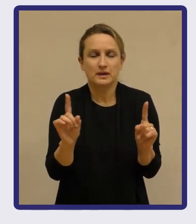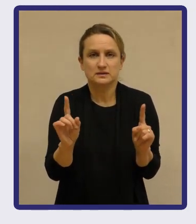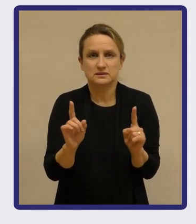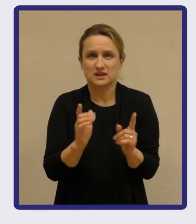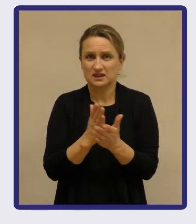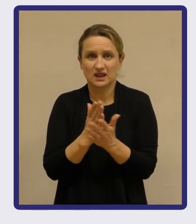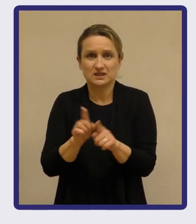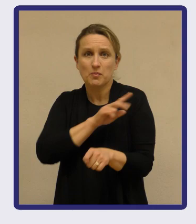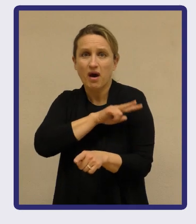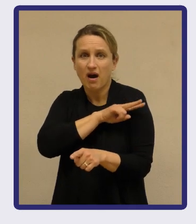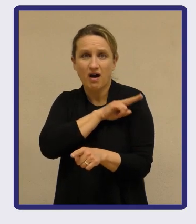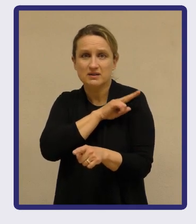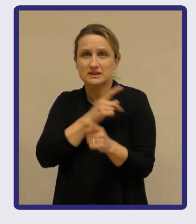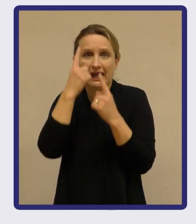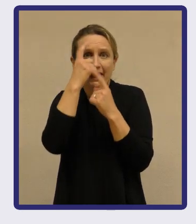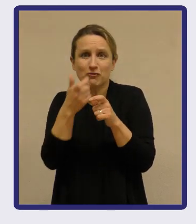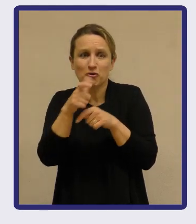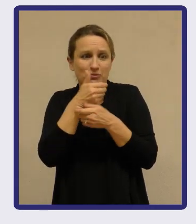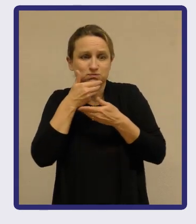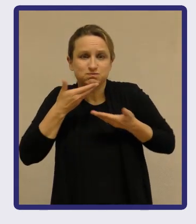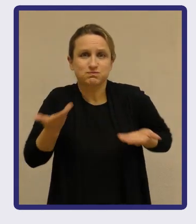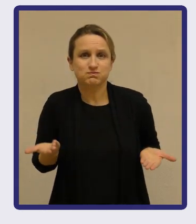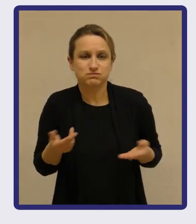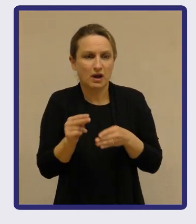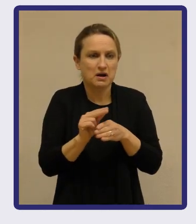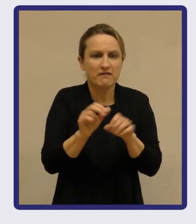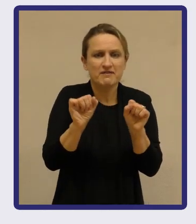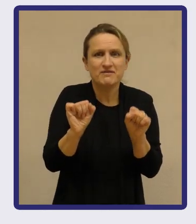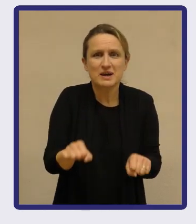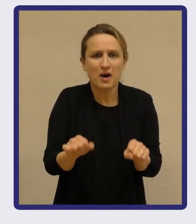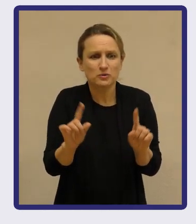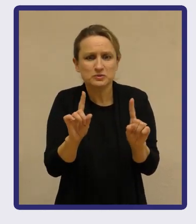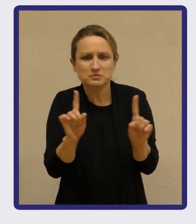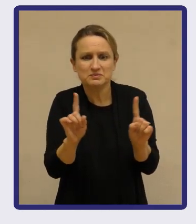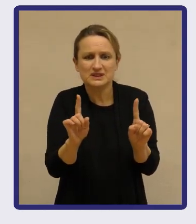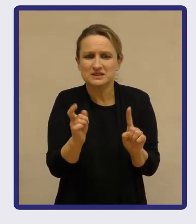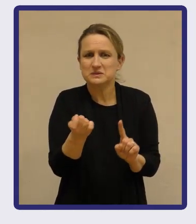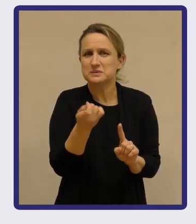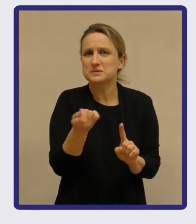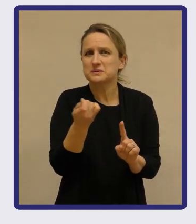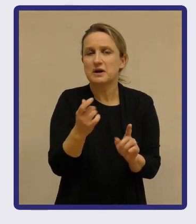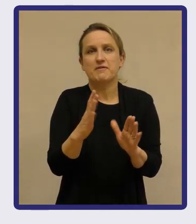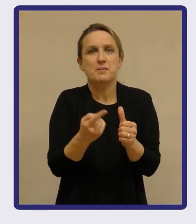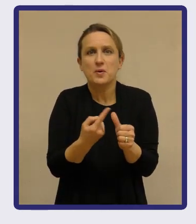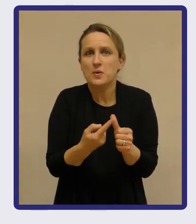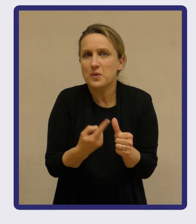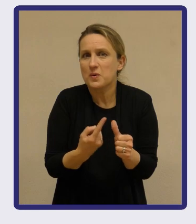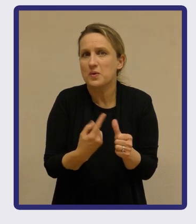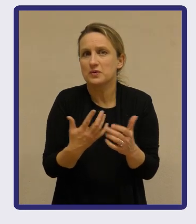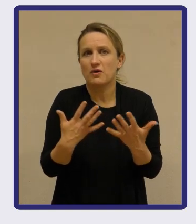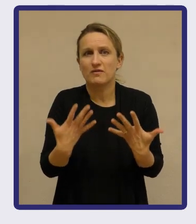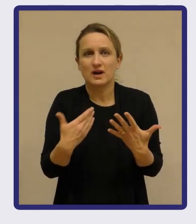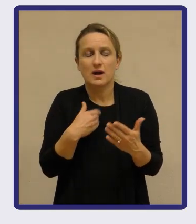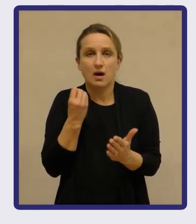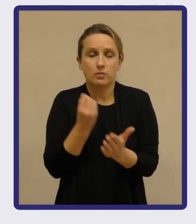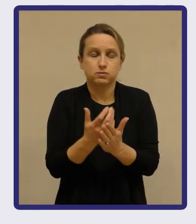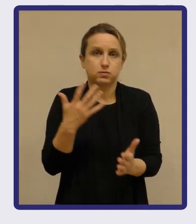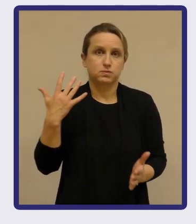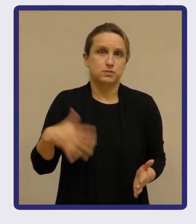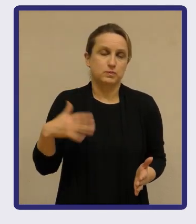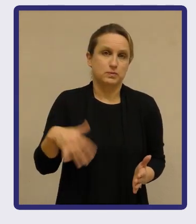rohkem informatsiooni jagada ning ravivõimalused on ahtad, puuduvad üldse või on kättesaamatult kallid.